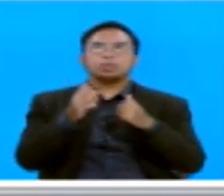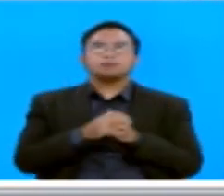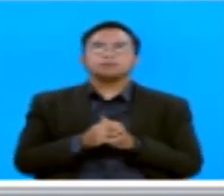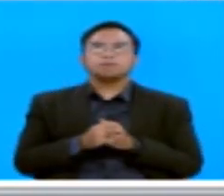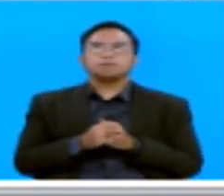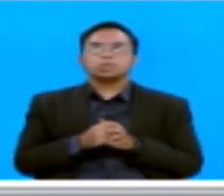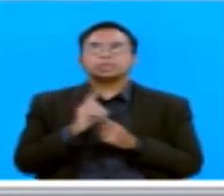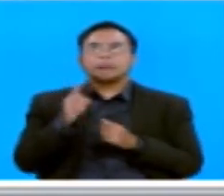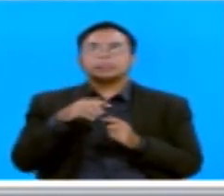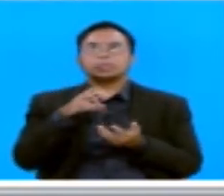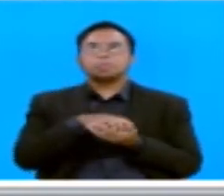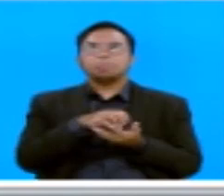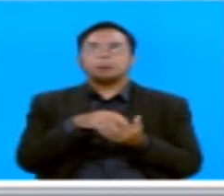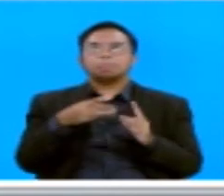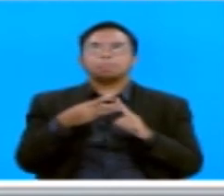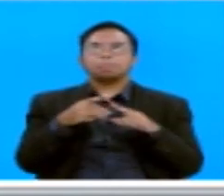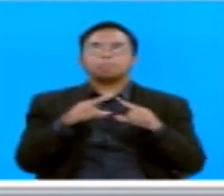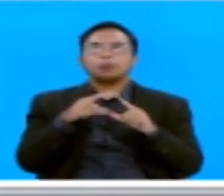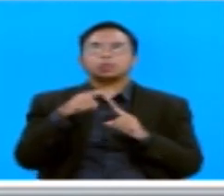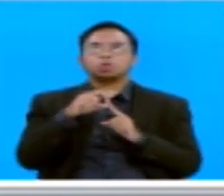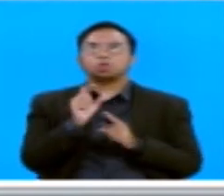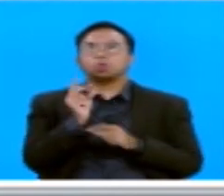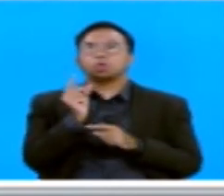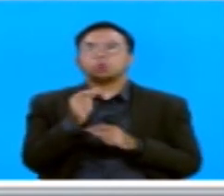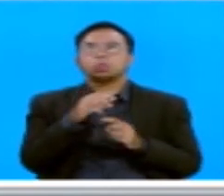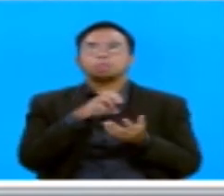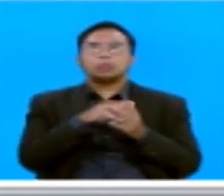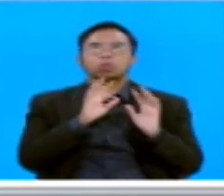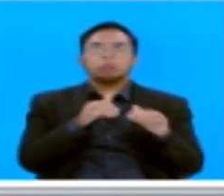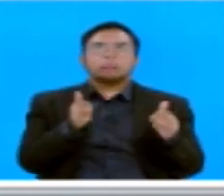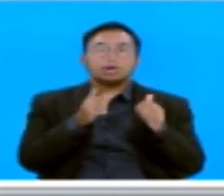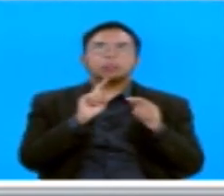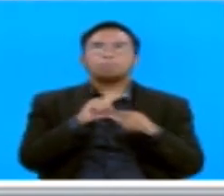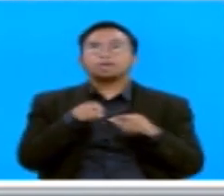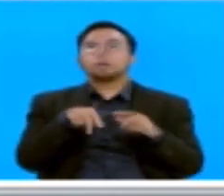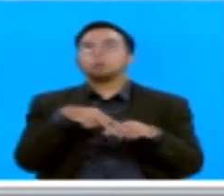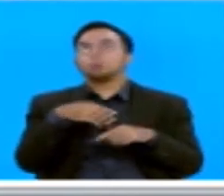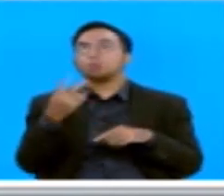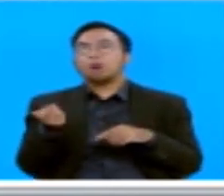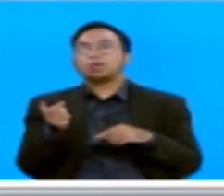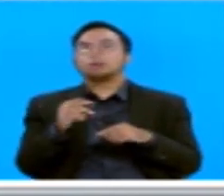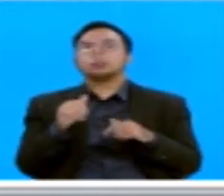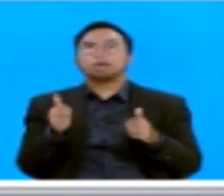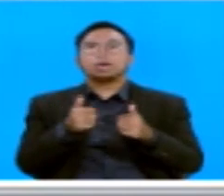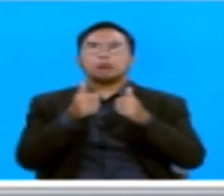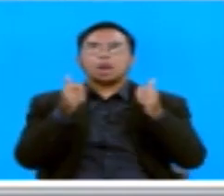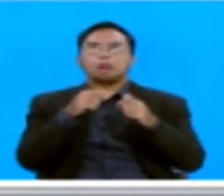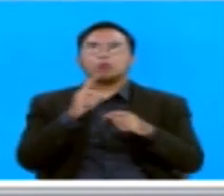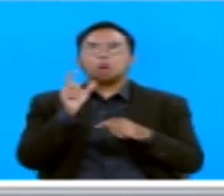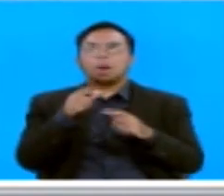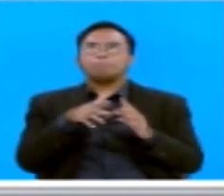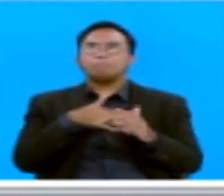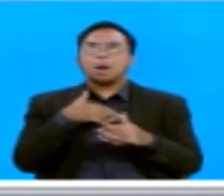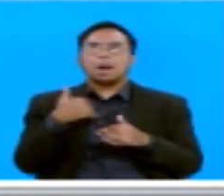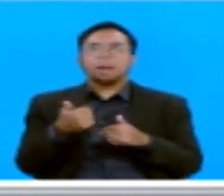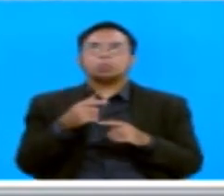dan juga di luar masyarakat Batur. Jadi beliau orang-orang baik-baik saja dan backgroundnya nggak pernah ada